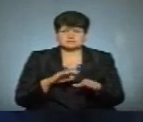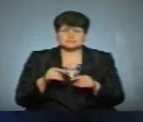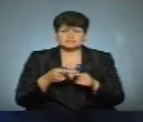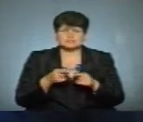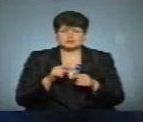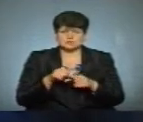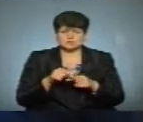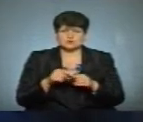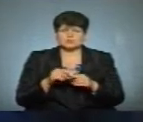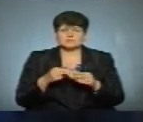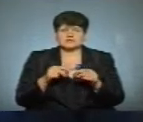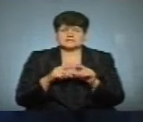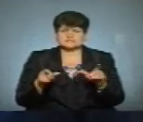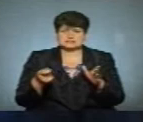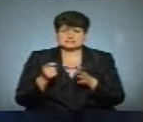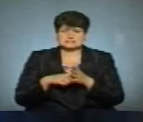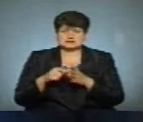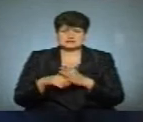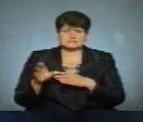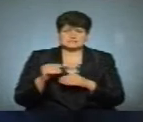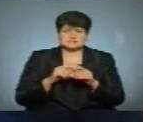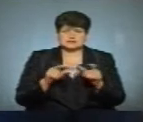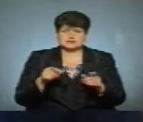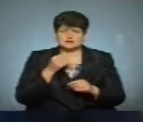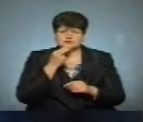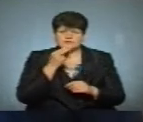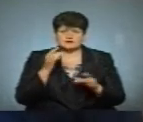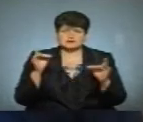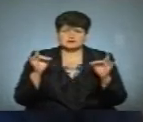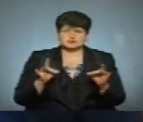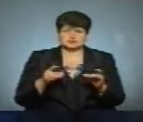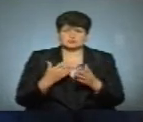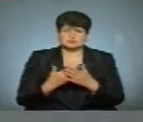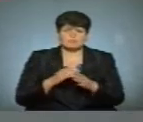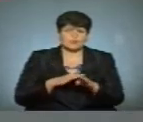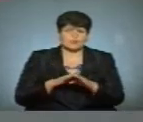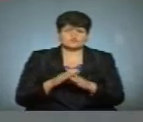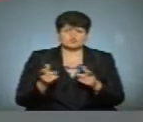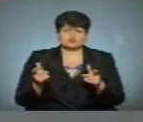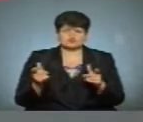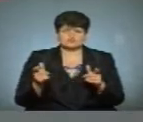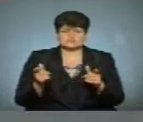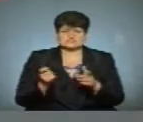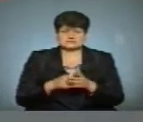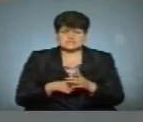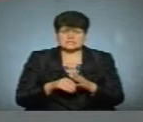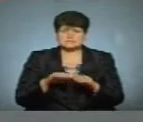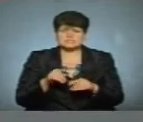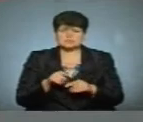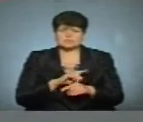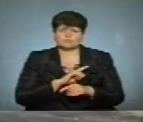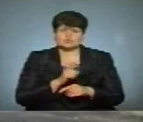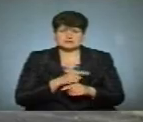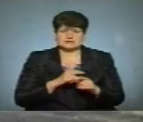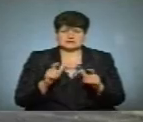магазини закриваються. І всі заклади харчування, наприклад, ресторанного типу, повністю закриті. Після того, як посилили